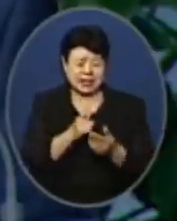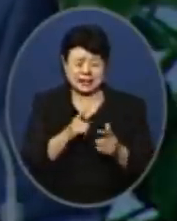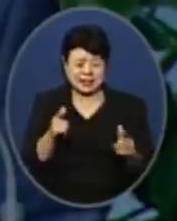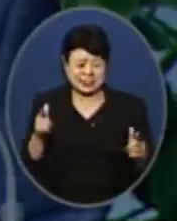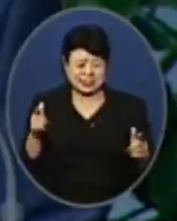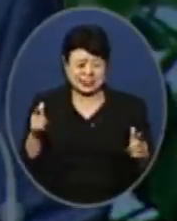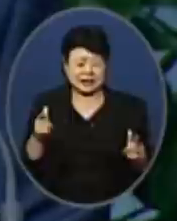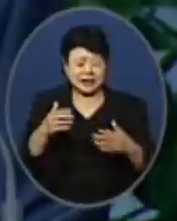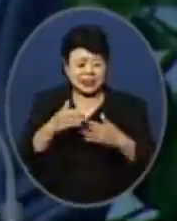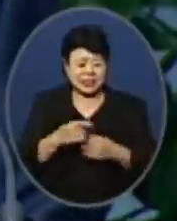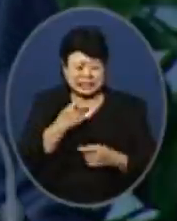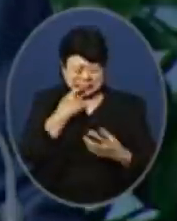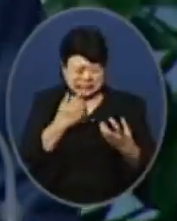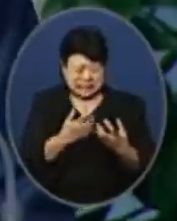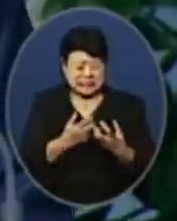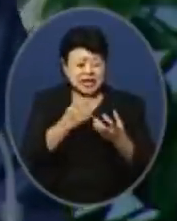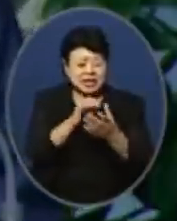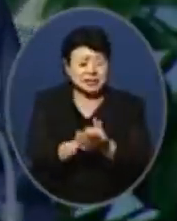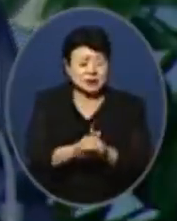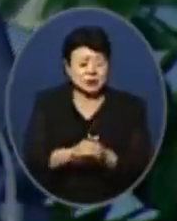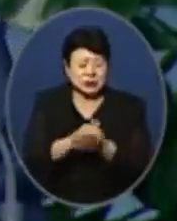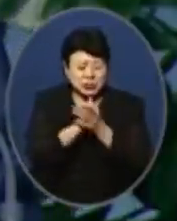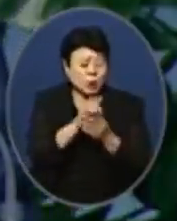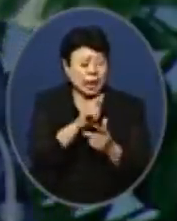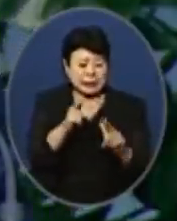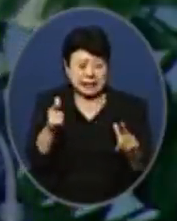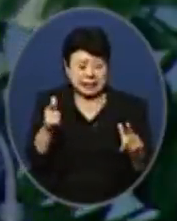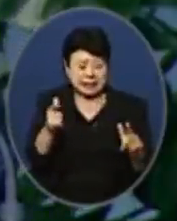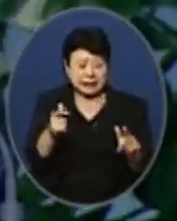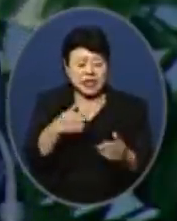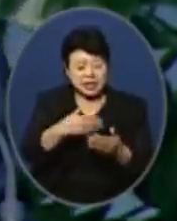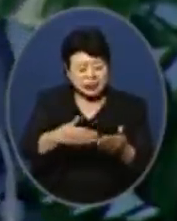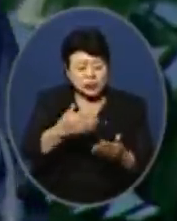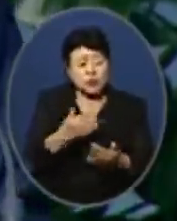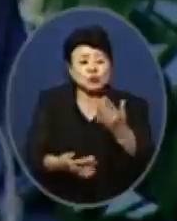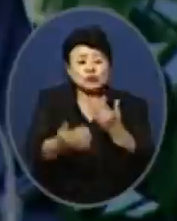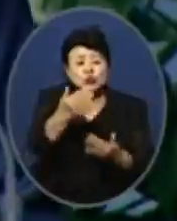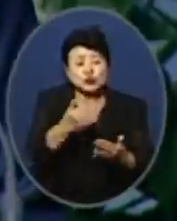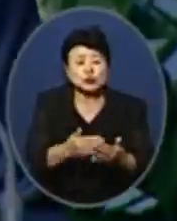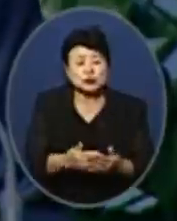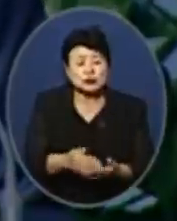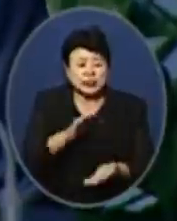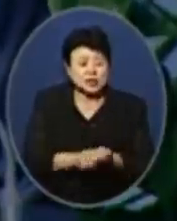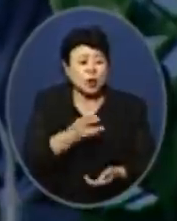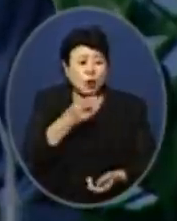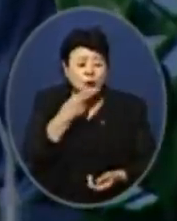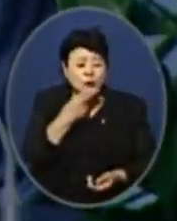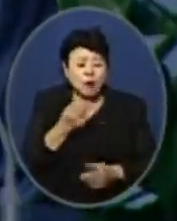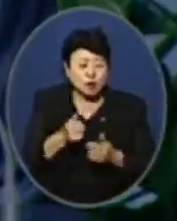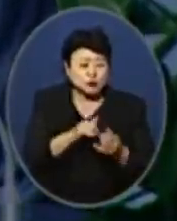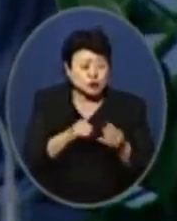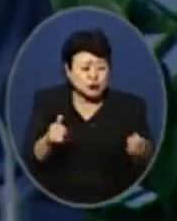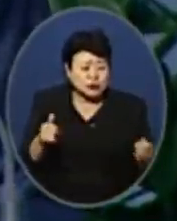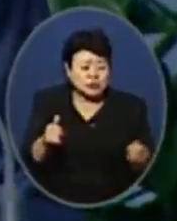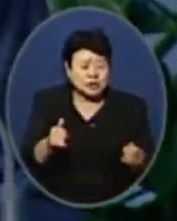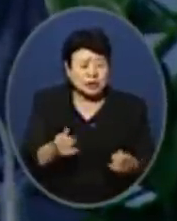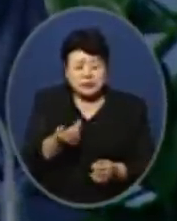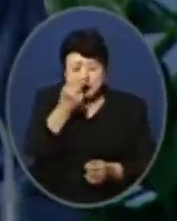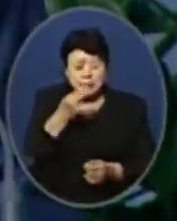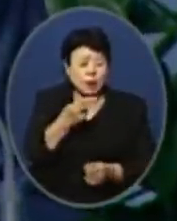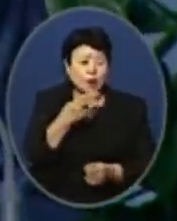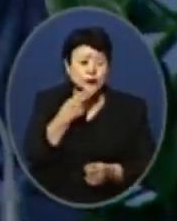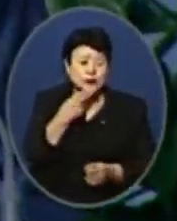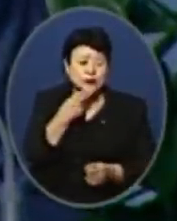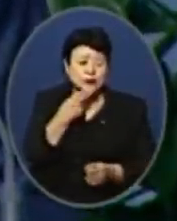것처럼, 냉정한 기도는 기도가 아니다. 그려놓은 불에는 열이 없고 죽은 사람에게는 생명이